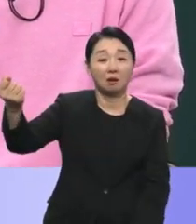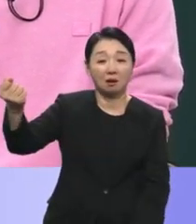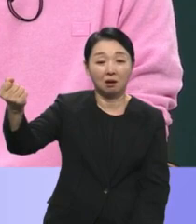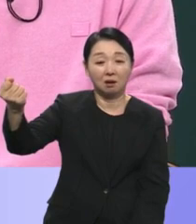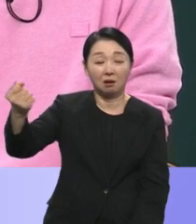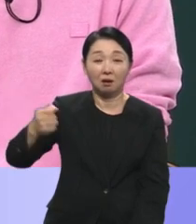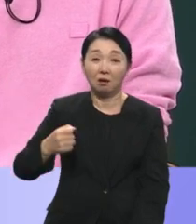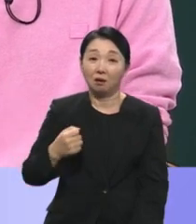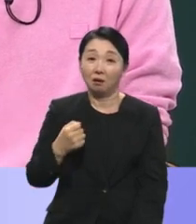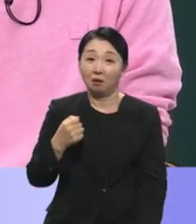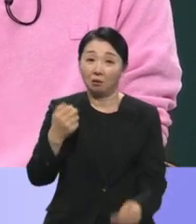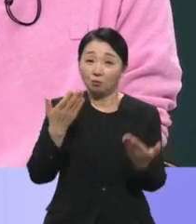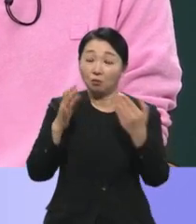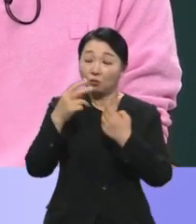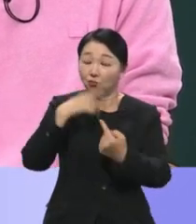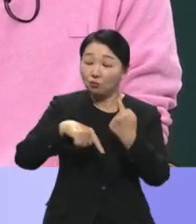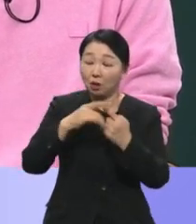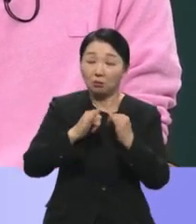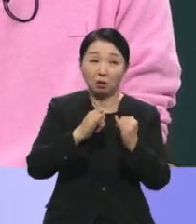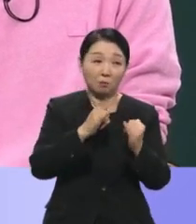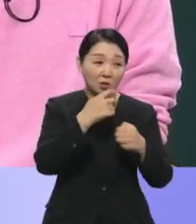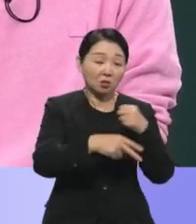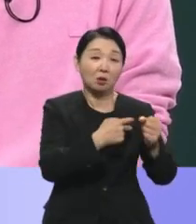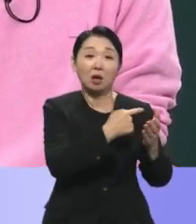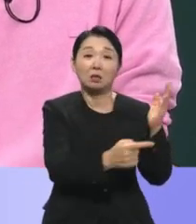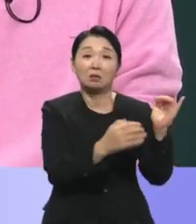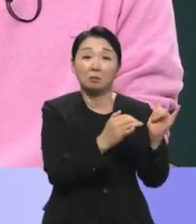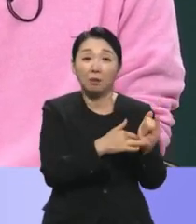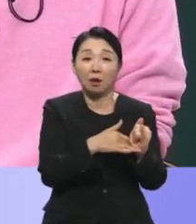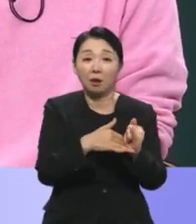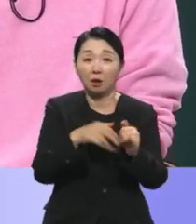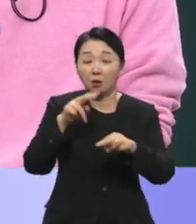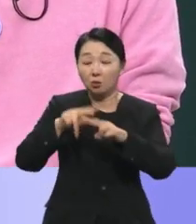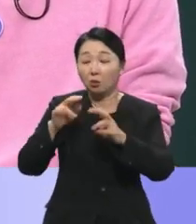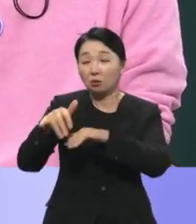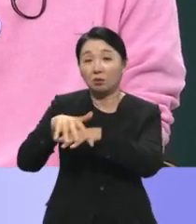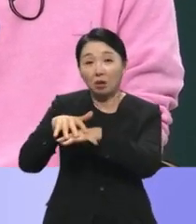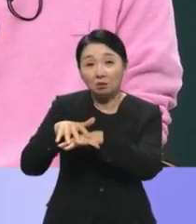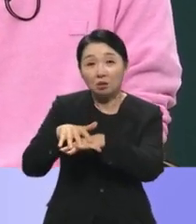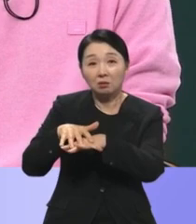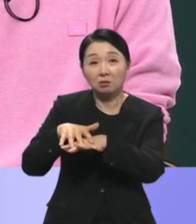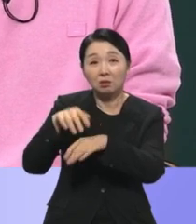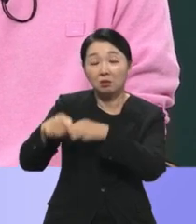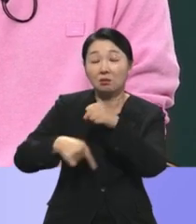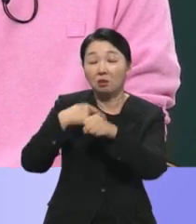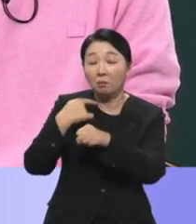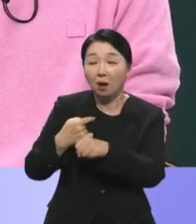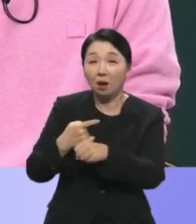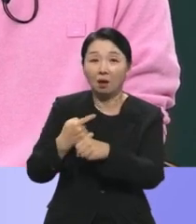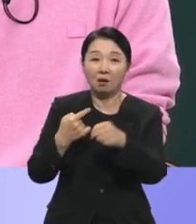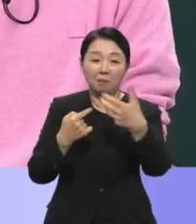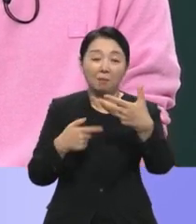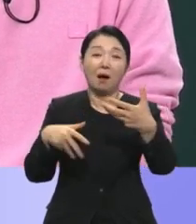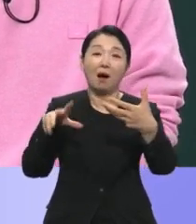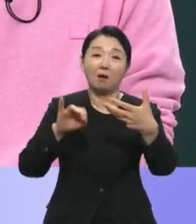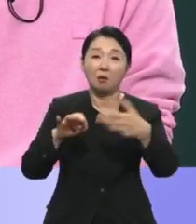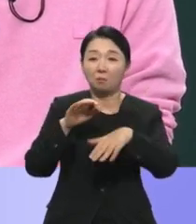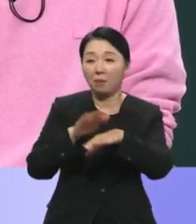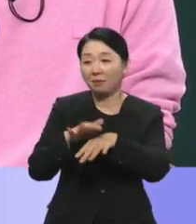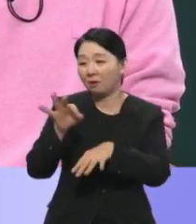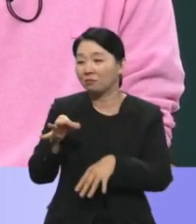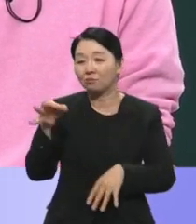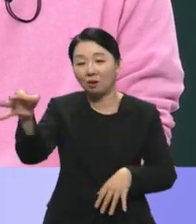운영하는 자회사는 2년 동안 적자 했는데 퇴직자 단체는 매년 8억대 배당금을 가져갔다고 합니다 이게